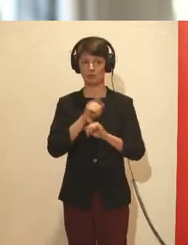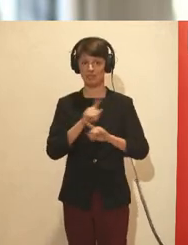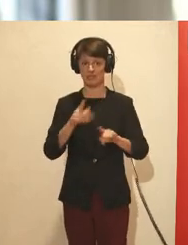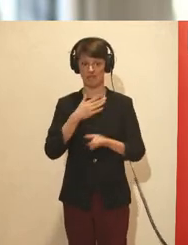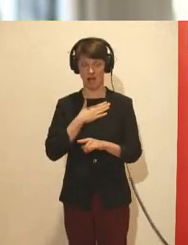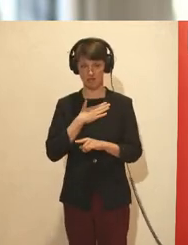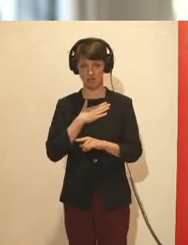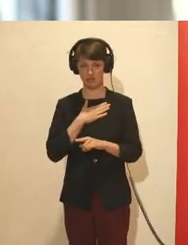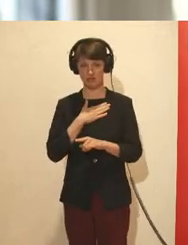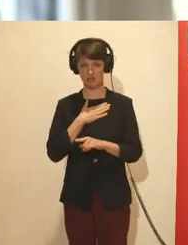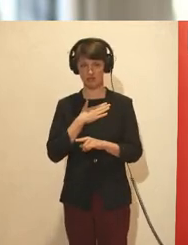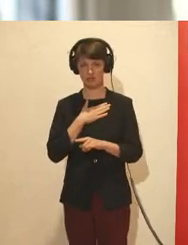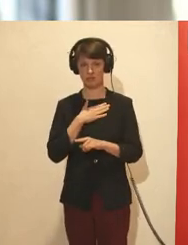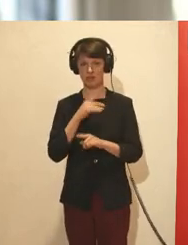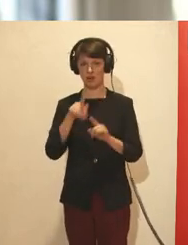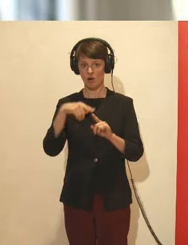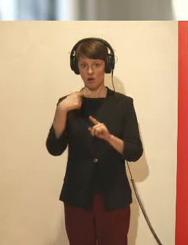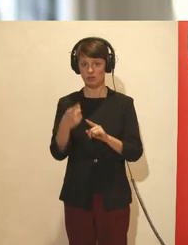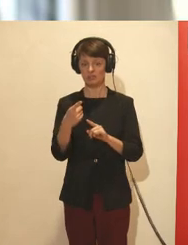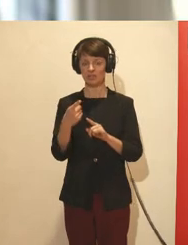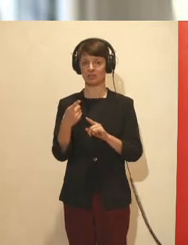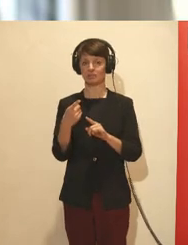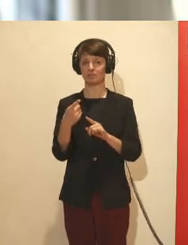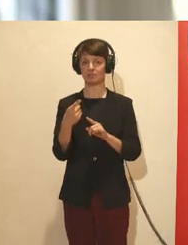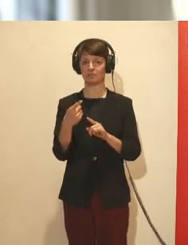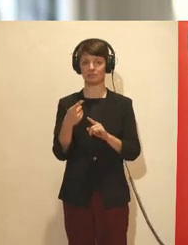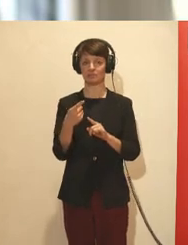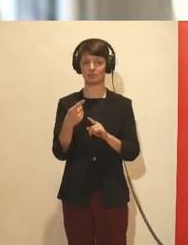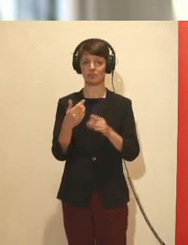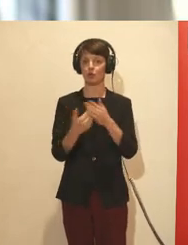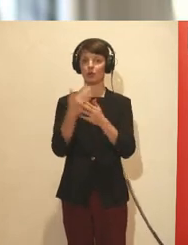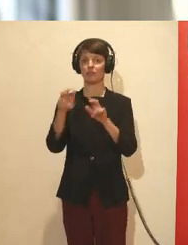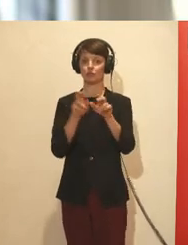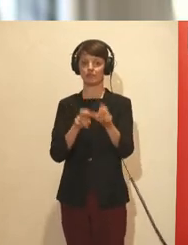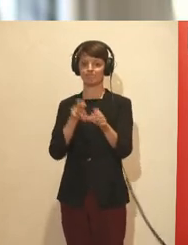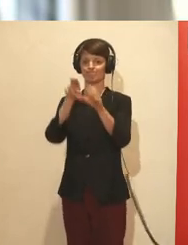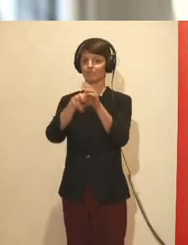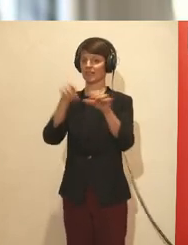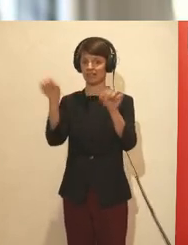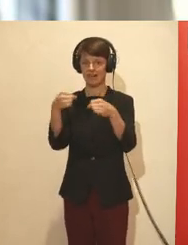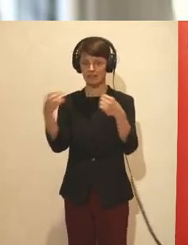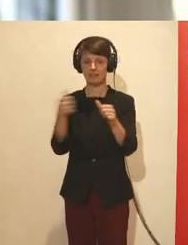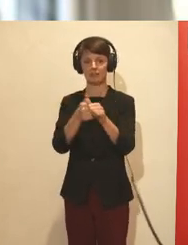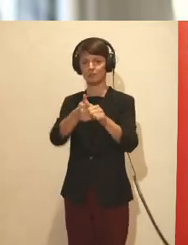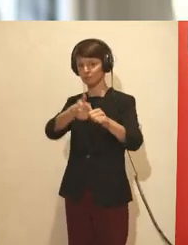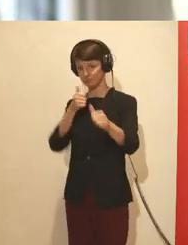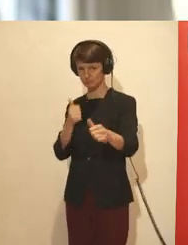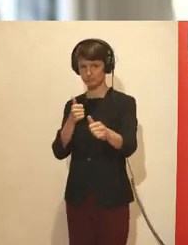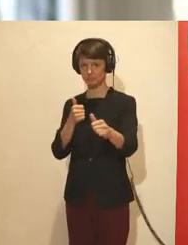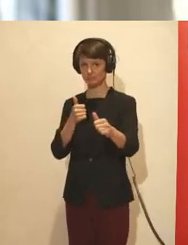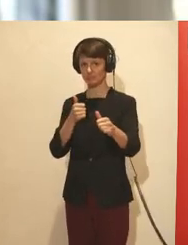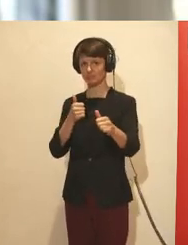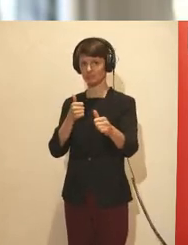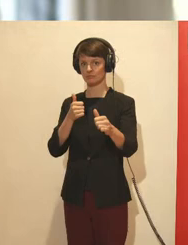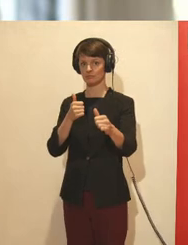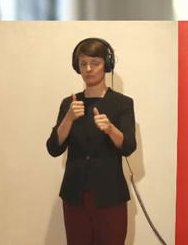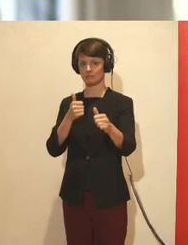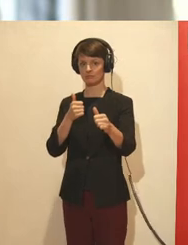und wenn du dann nicht anstrengen kannst dann ist ein trend 1 1